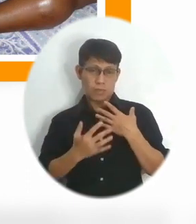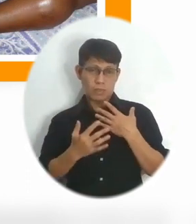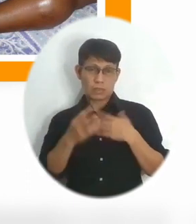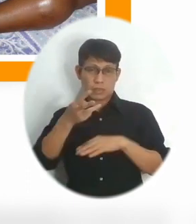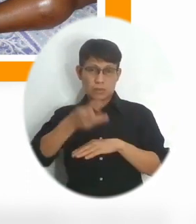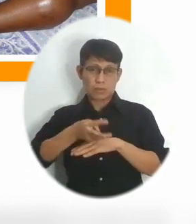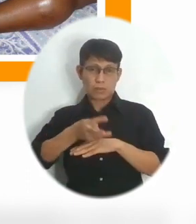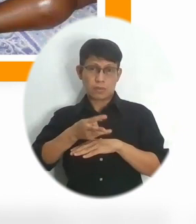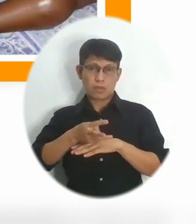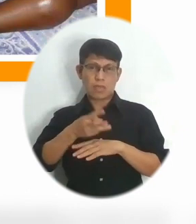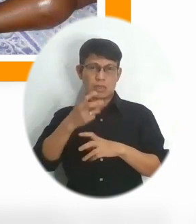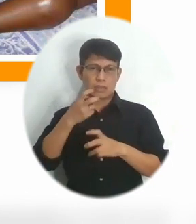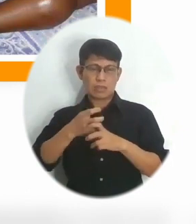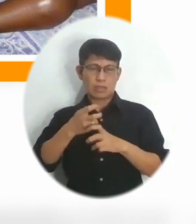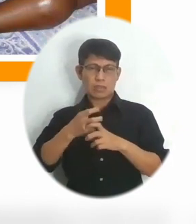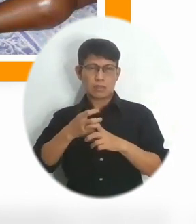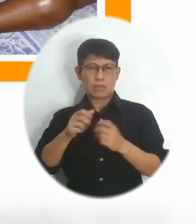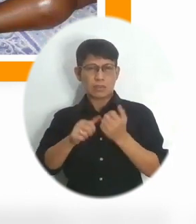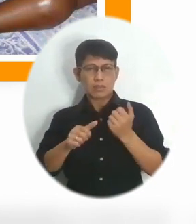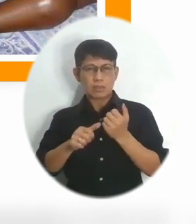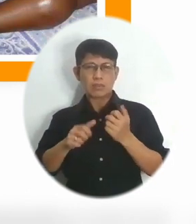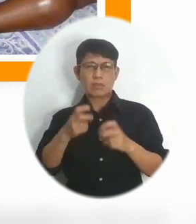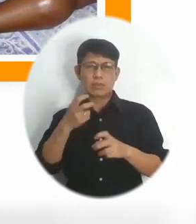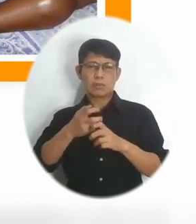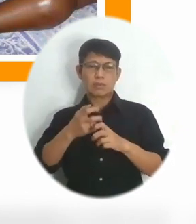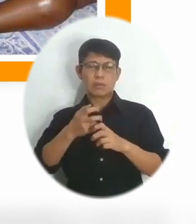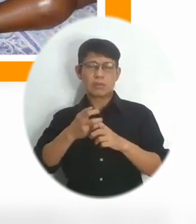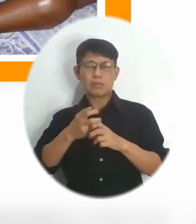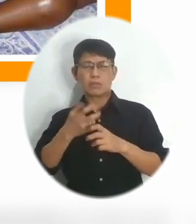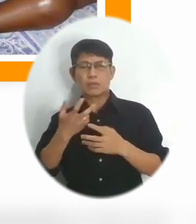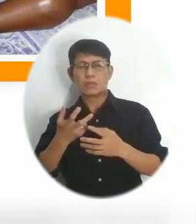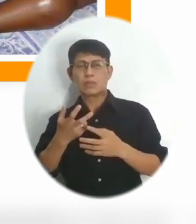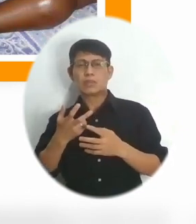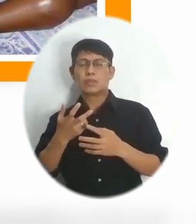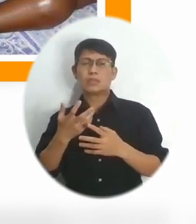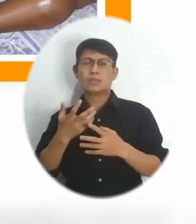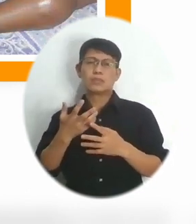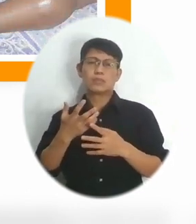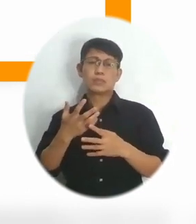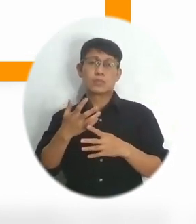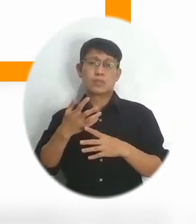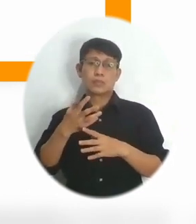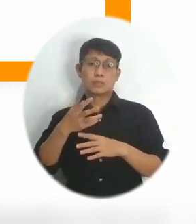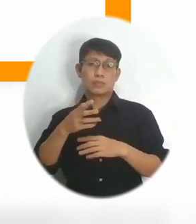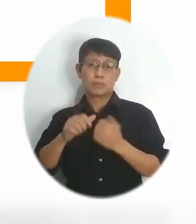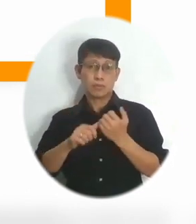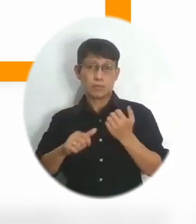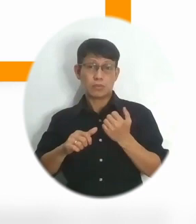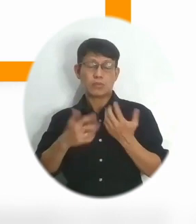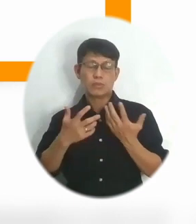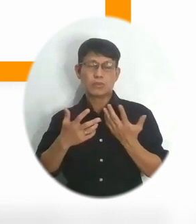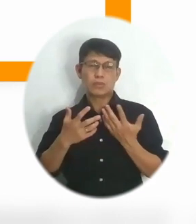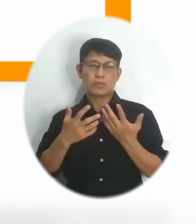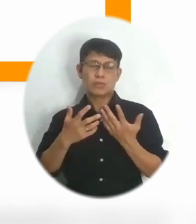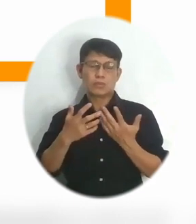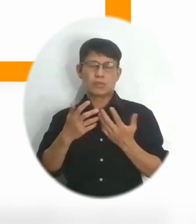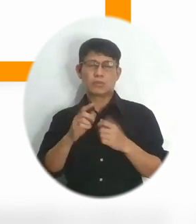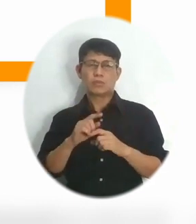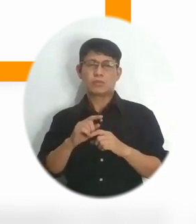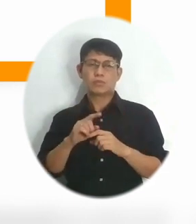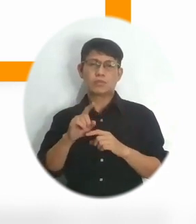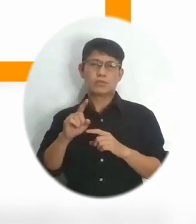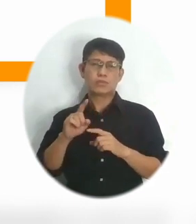o puwit, hirap sa pagdumi o pag-ihi, bukol o pagkirot ng mga bigas. Ang gamutan ng rhabdomyosarcoma